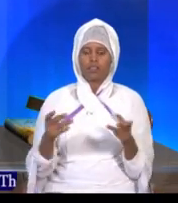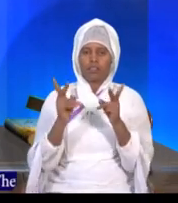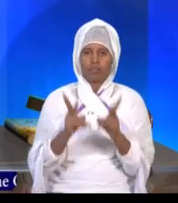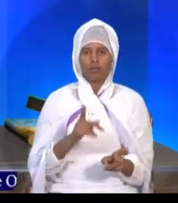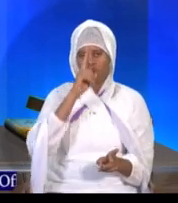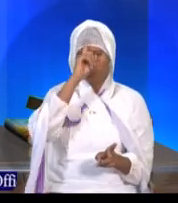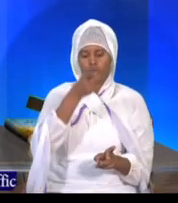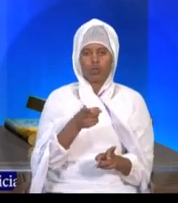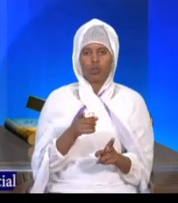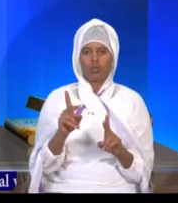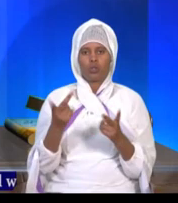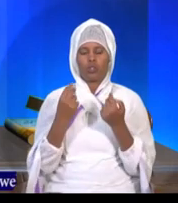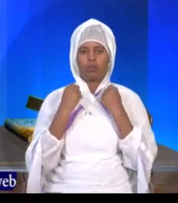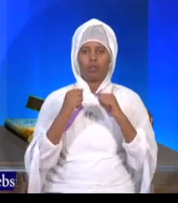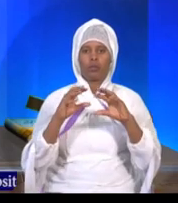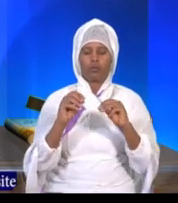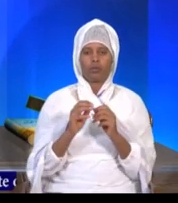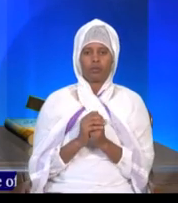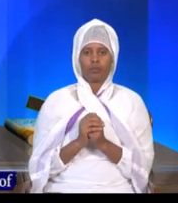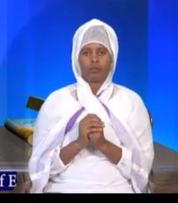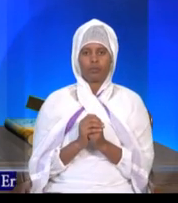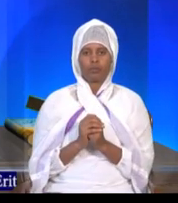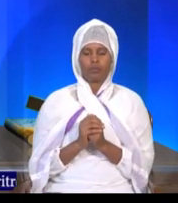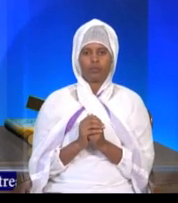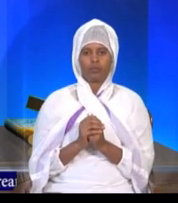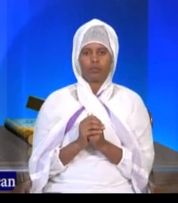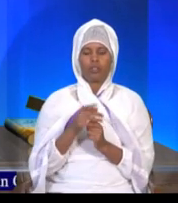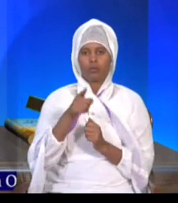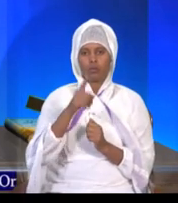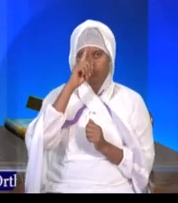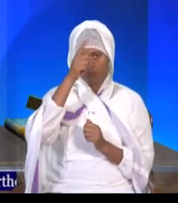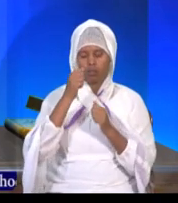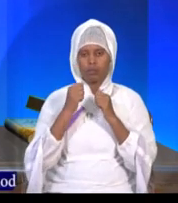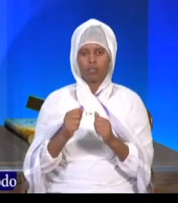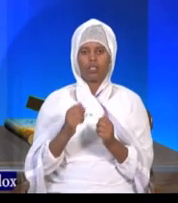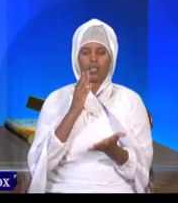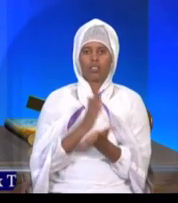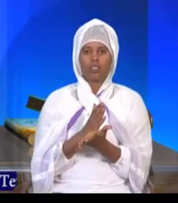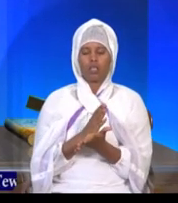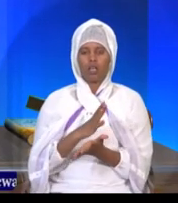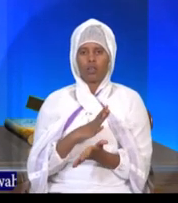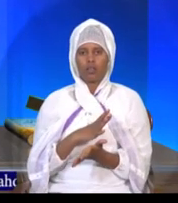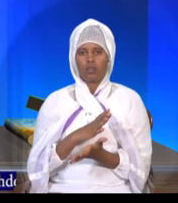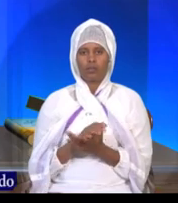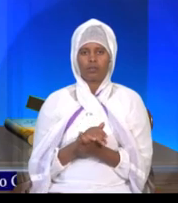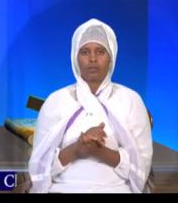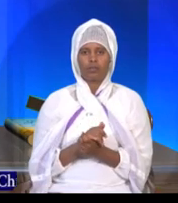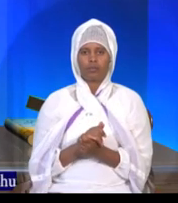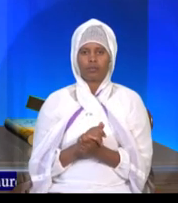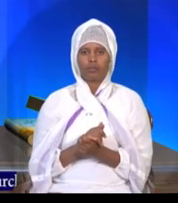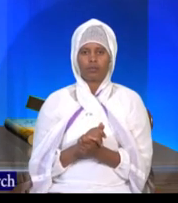سلازي إذا كان ردوء يقبع أنا يو نعبزي كان ردوء إذا قبع أنا حكي ألو